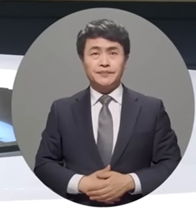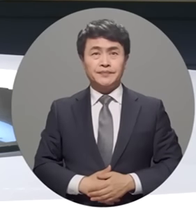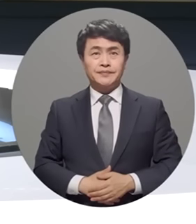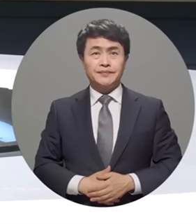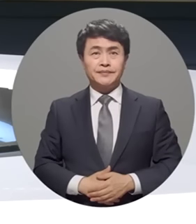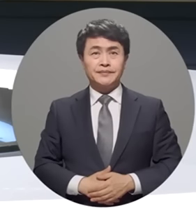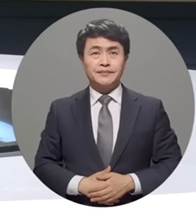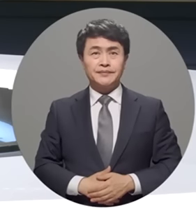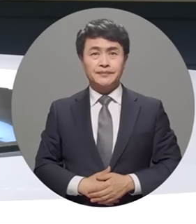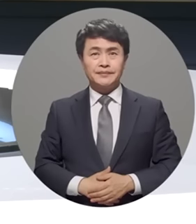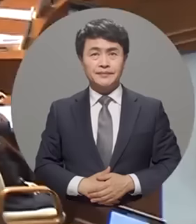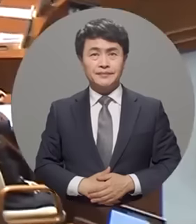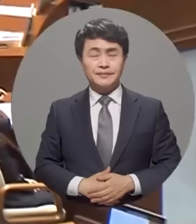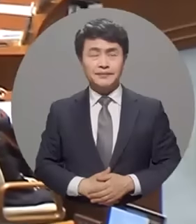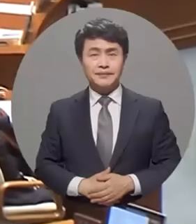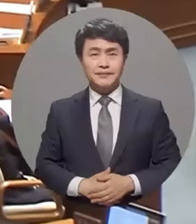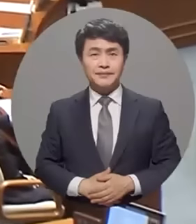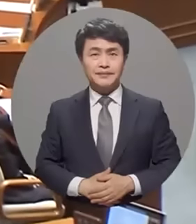보도합니다.